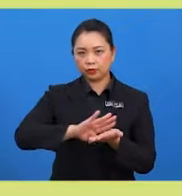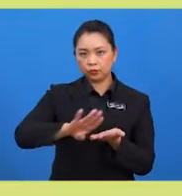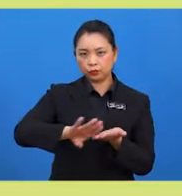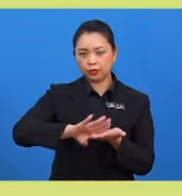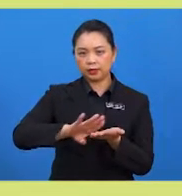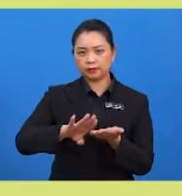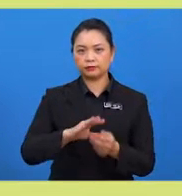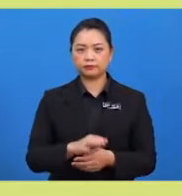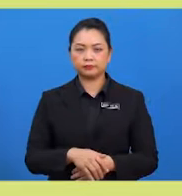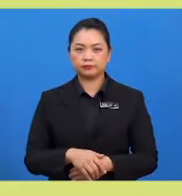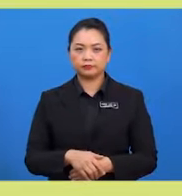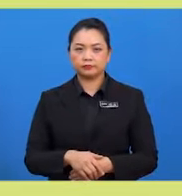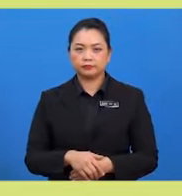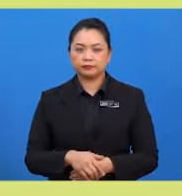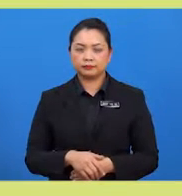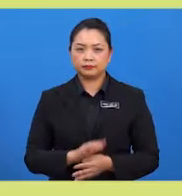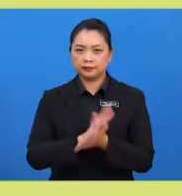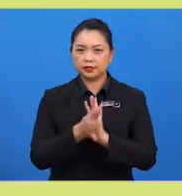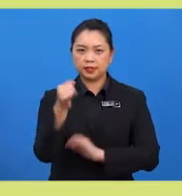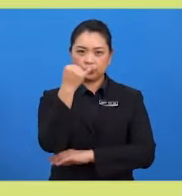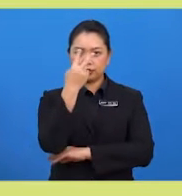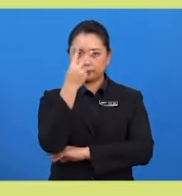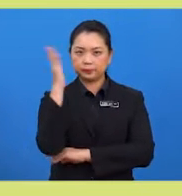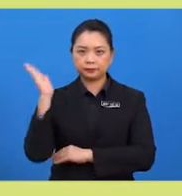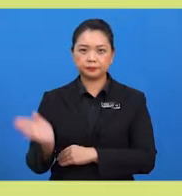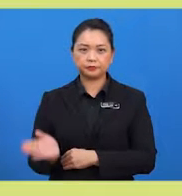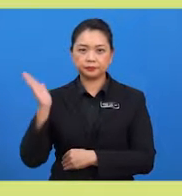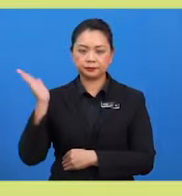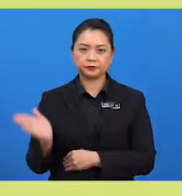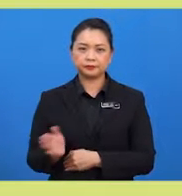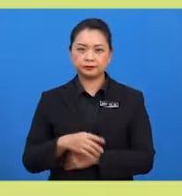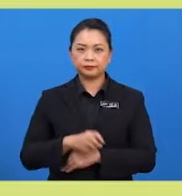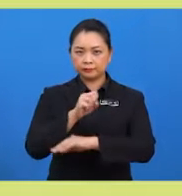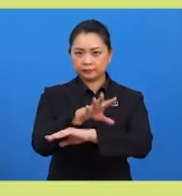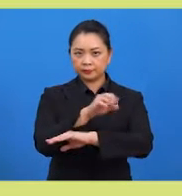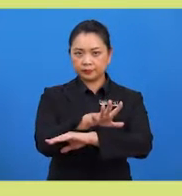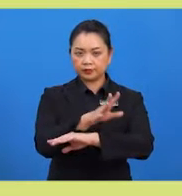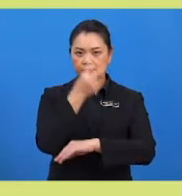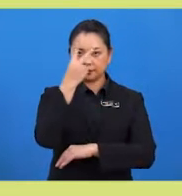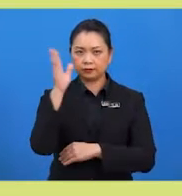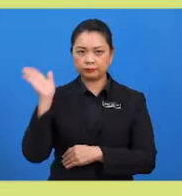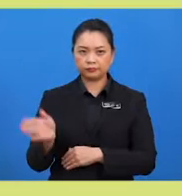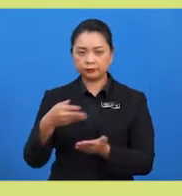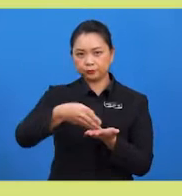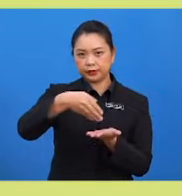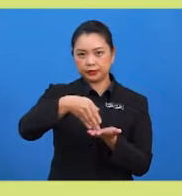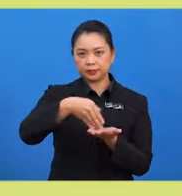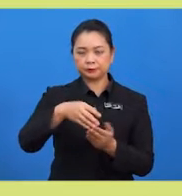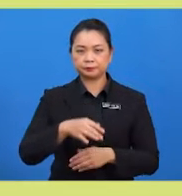RM1,200. Jadi, insurans RM700. Kesannya di komponen